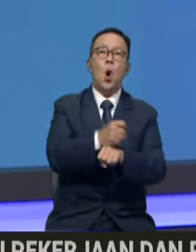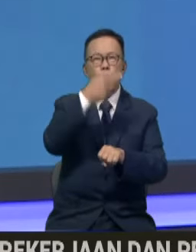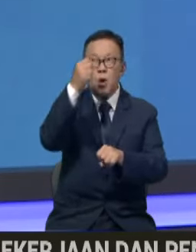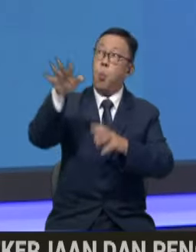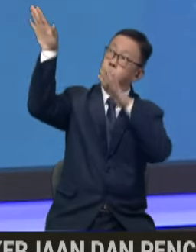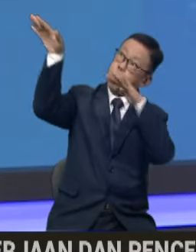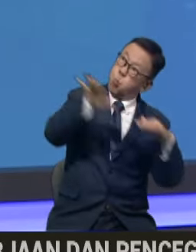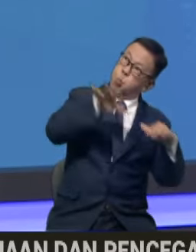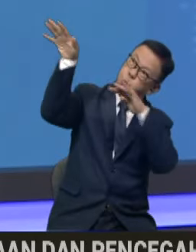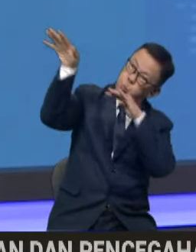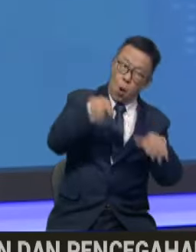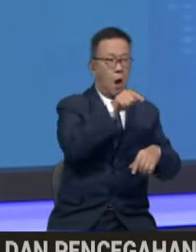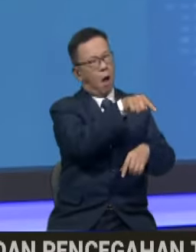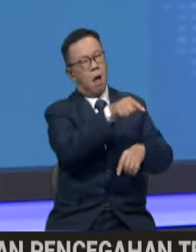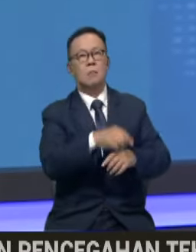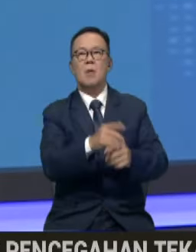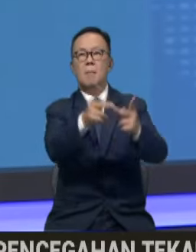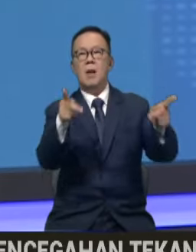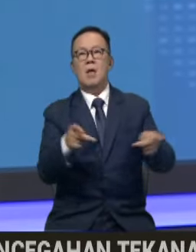tanah susur di jalan berkenaan.